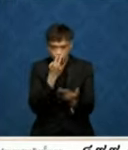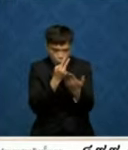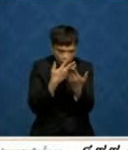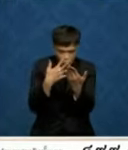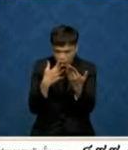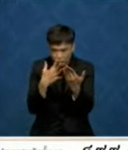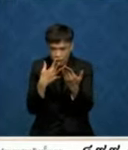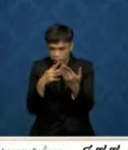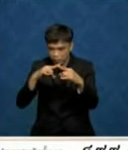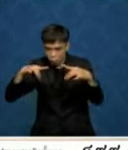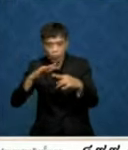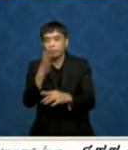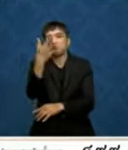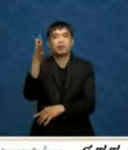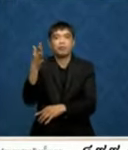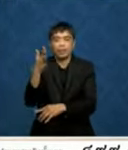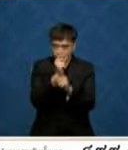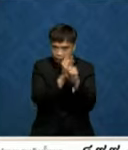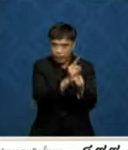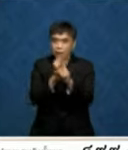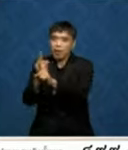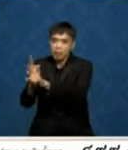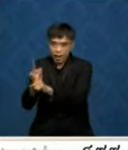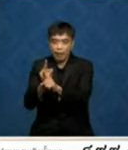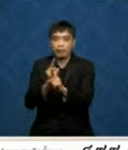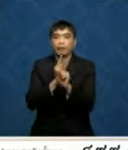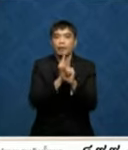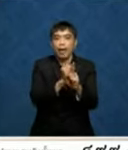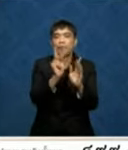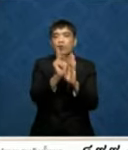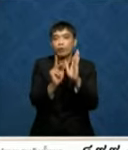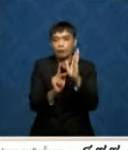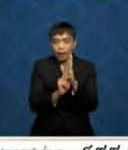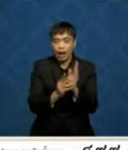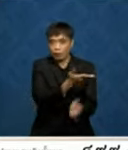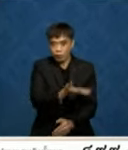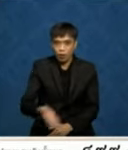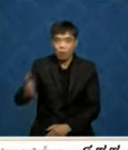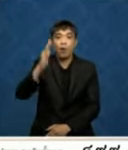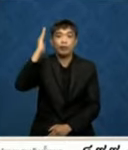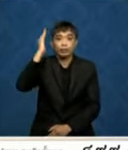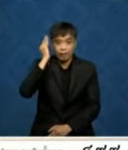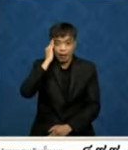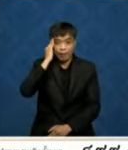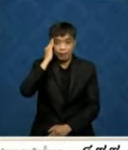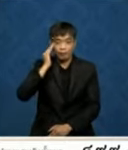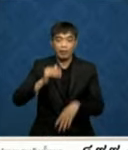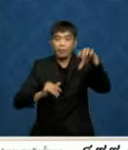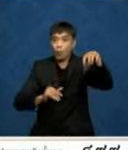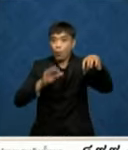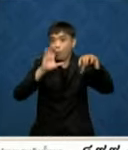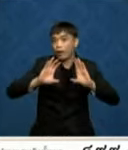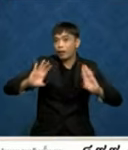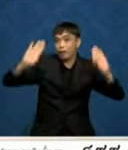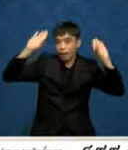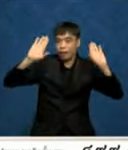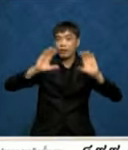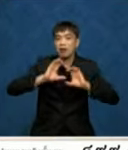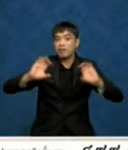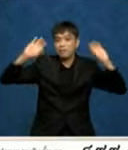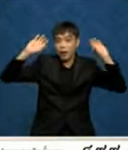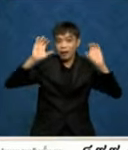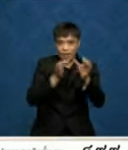กำกับไว้ซึ่งตรงนี้เองท่านก็รับทราบนะครับเพราะว่าได้มีหน่วยงานรัฐเนี่ยมาชี้แจงในกรอบวินัยทางการเงิน